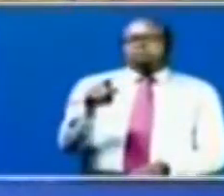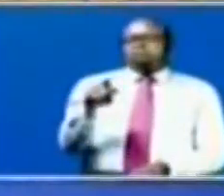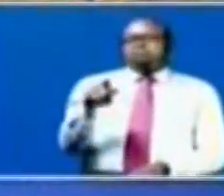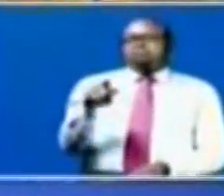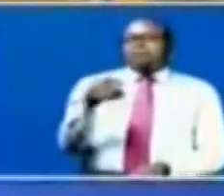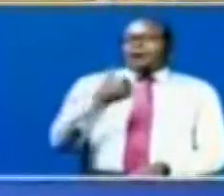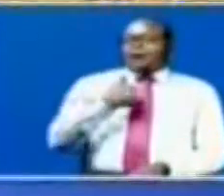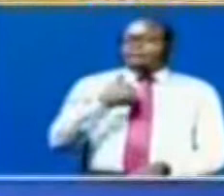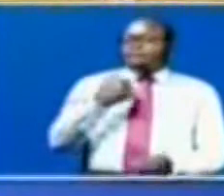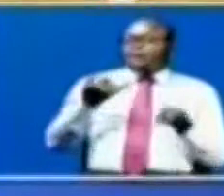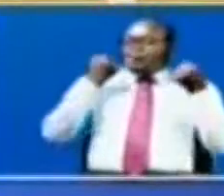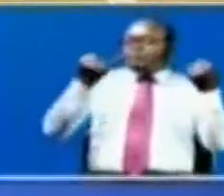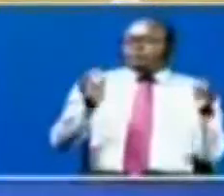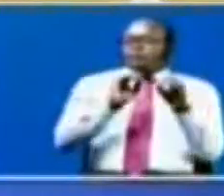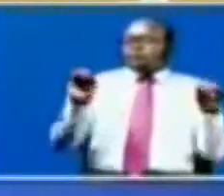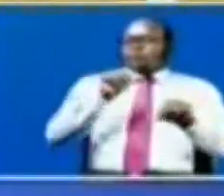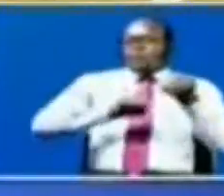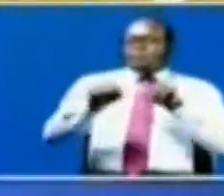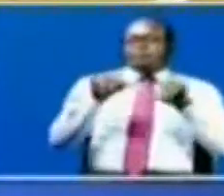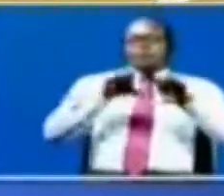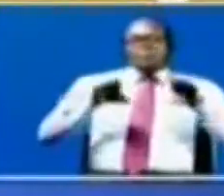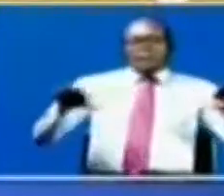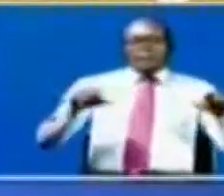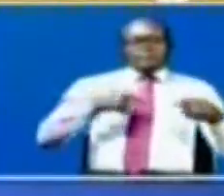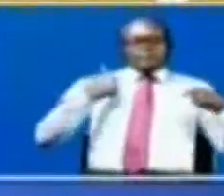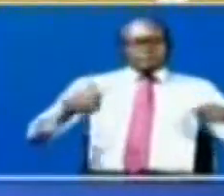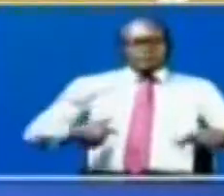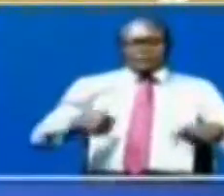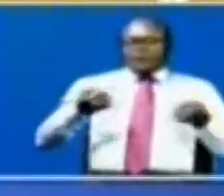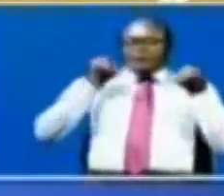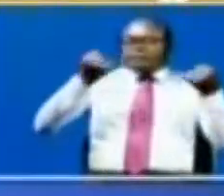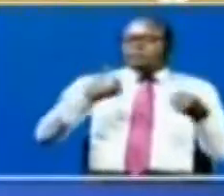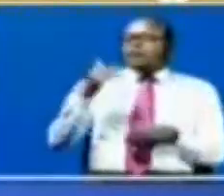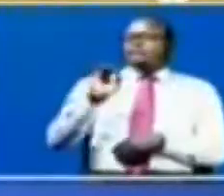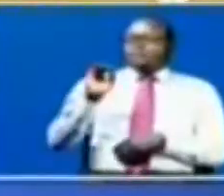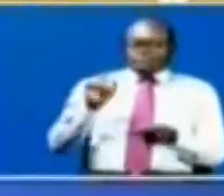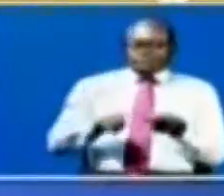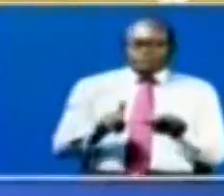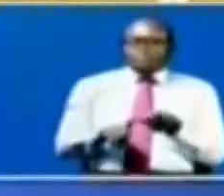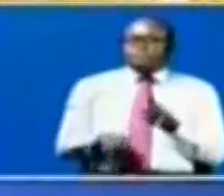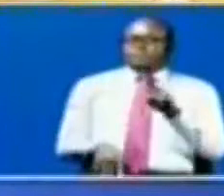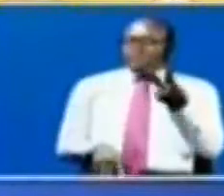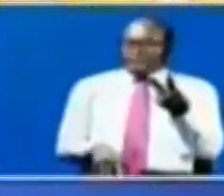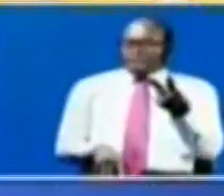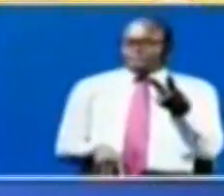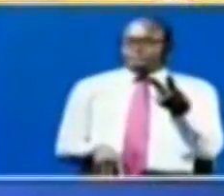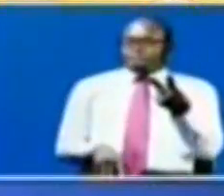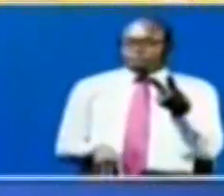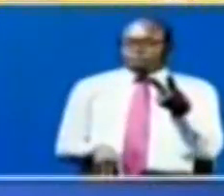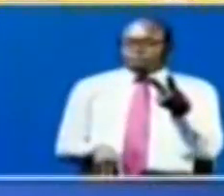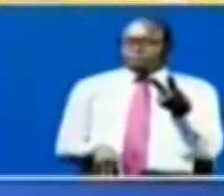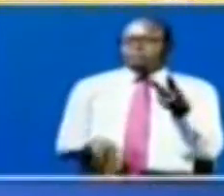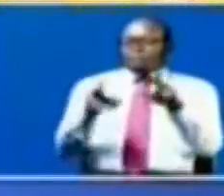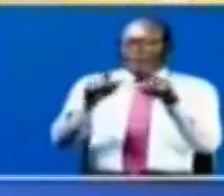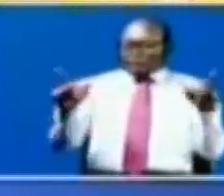hawana information kuhusu soko la Uchina. Na pia actually tatu, pia